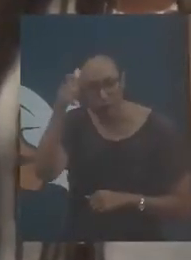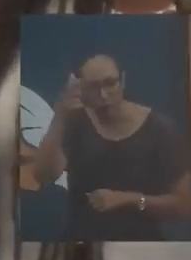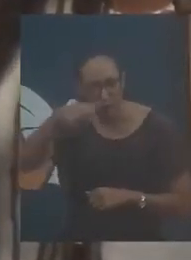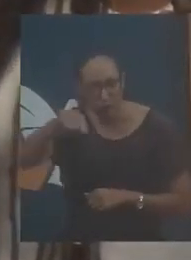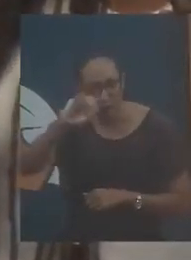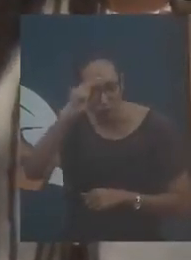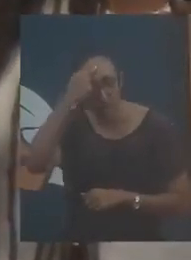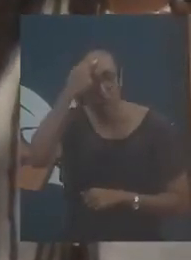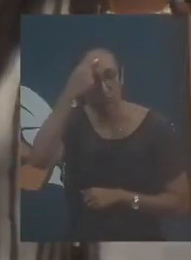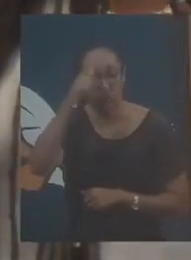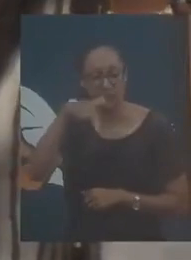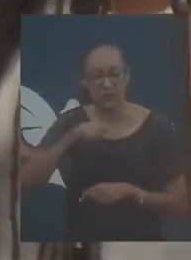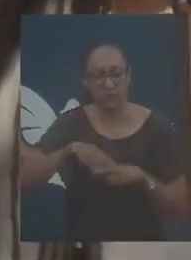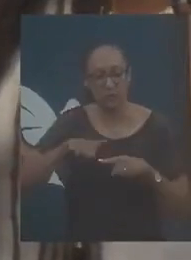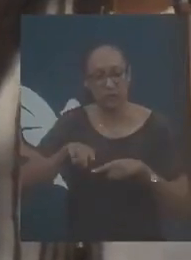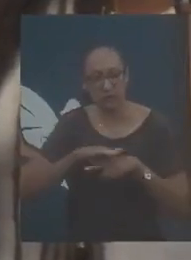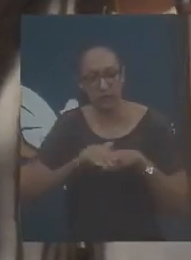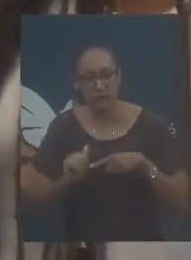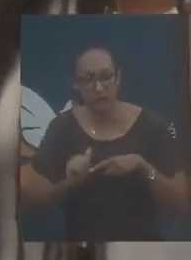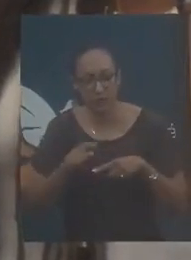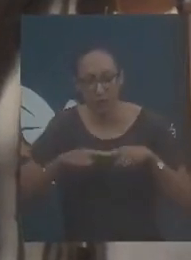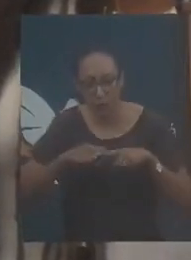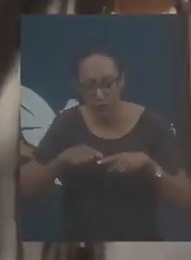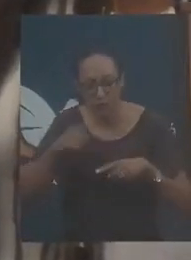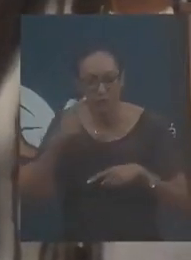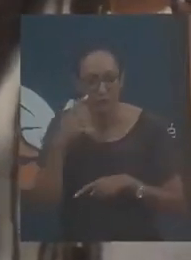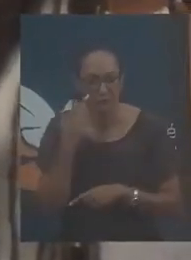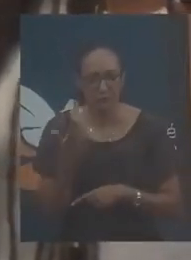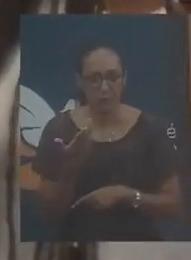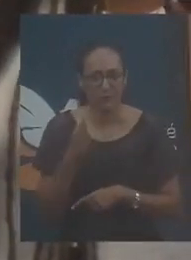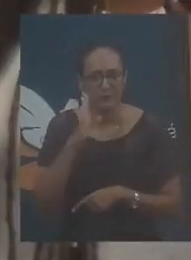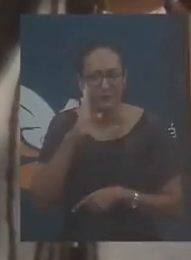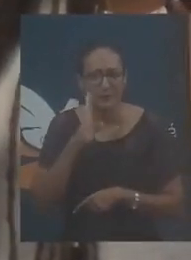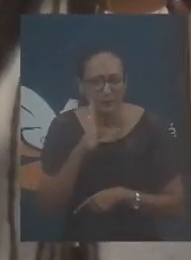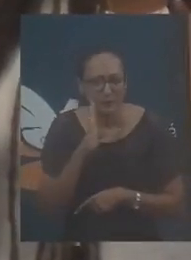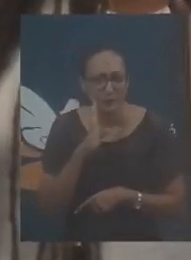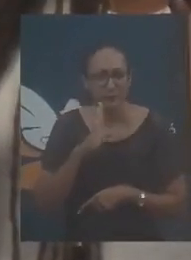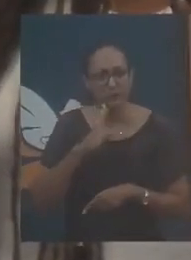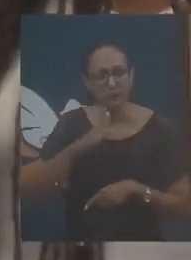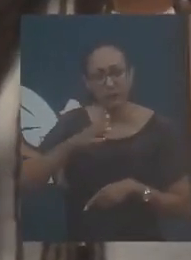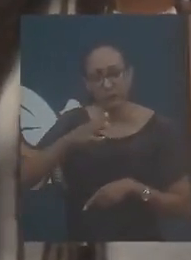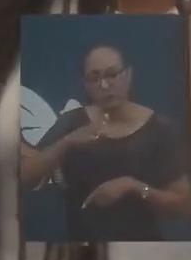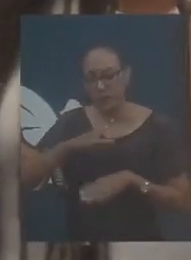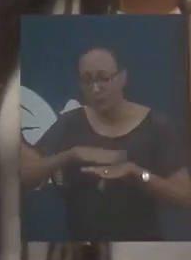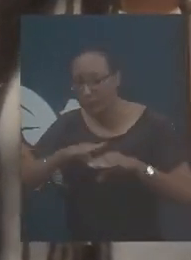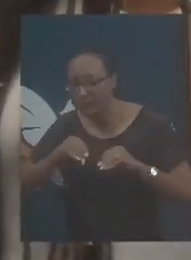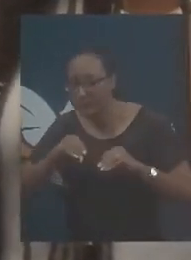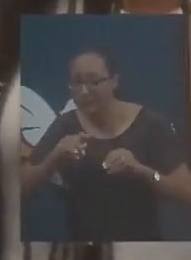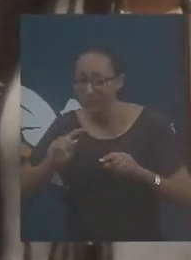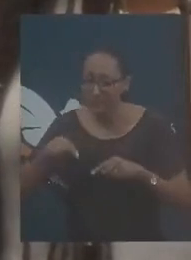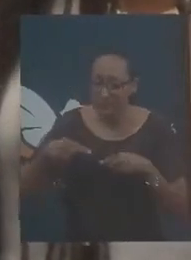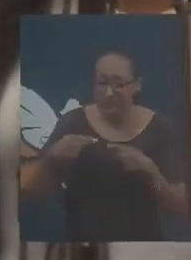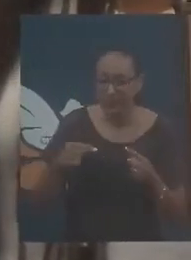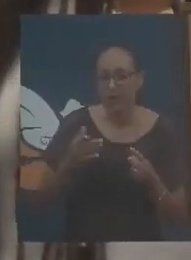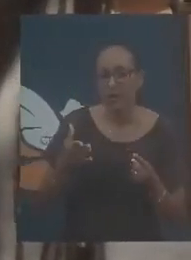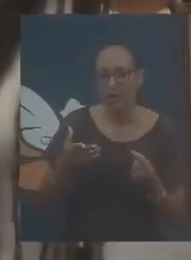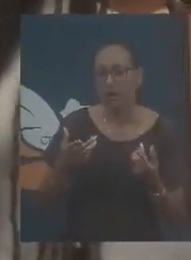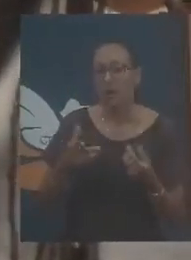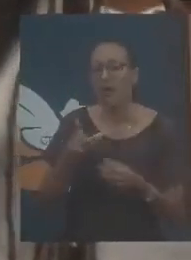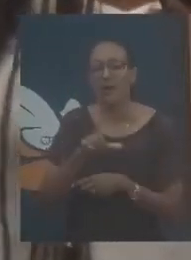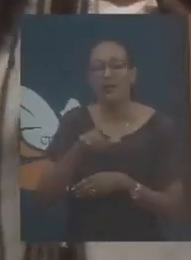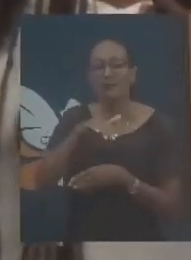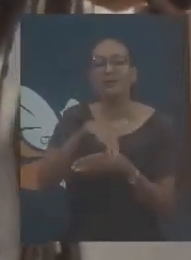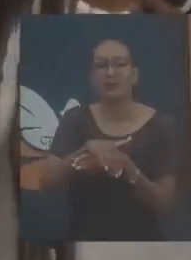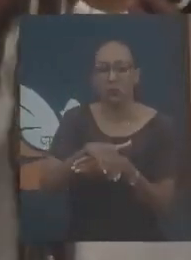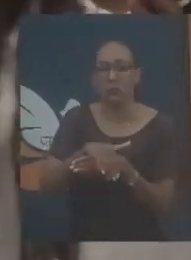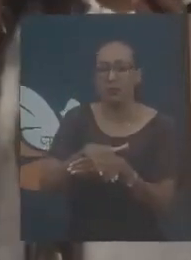parce qu'il y a des choses à faire, il y a des choses à voir, et je vous invite d'aller sur le terrain, ou de venir un lundi soir à la Soupama